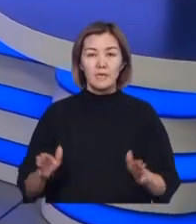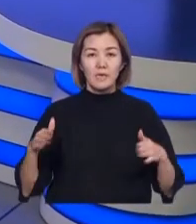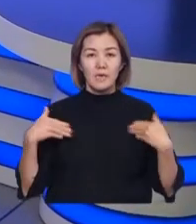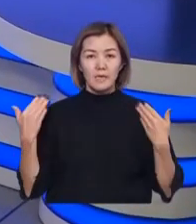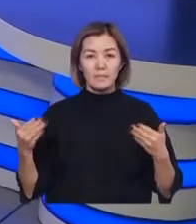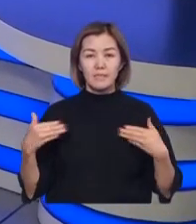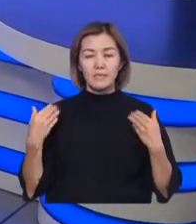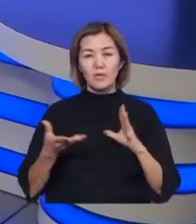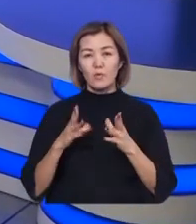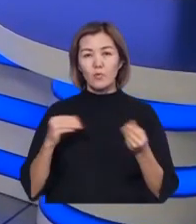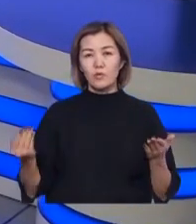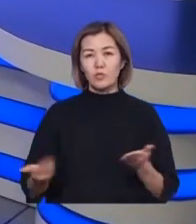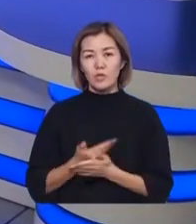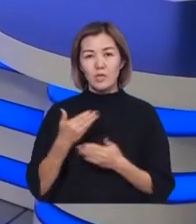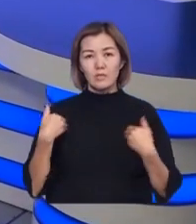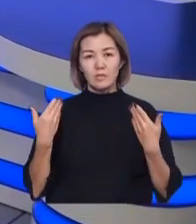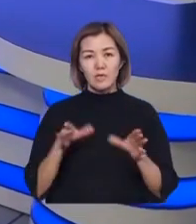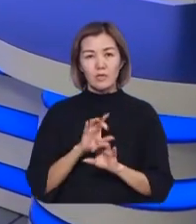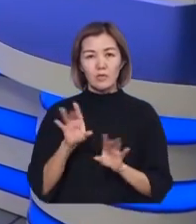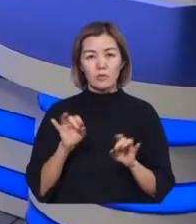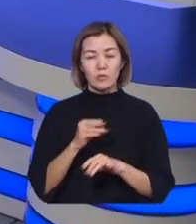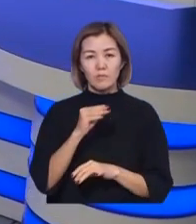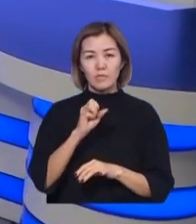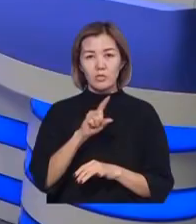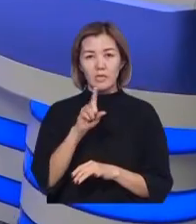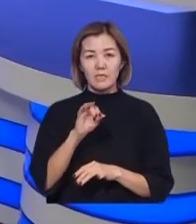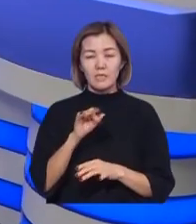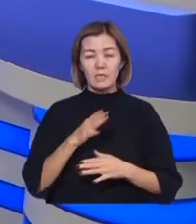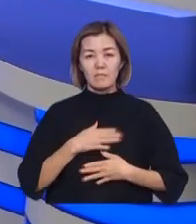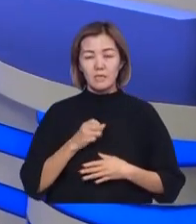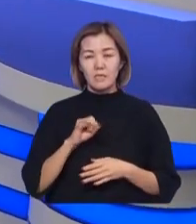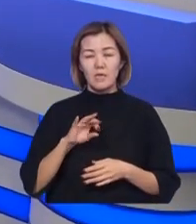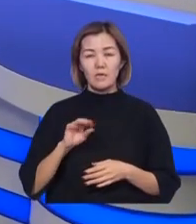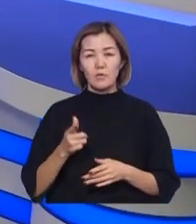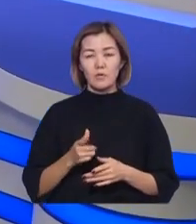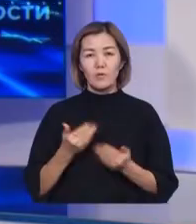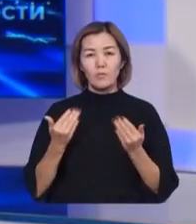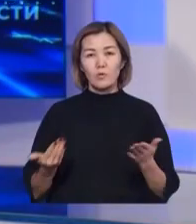Армысыздар, эфирде қорытынды жаңалықтар, студияда Жазира Исаева, сурд аудармада Айгүл Жұмашқызы.